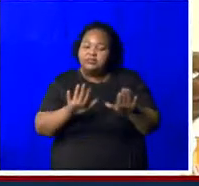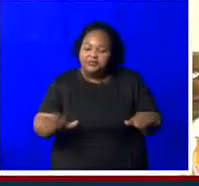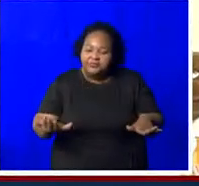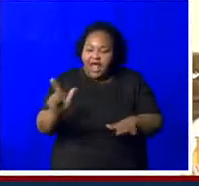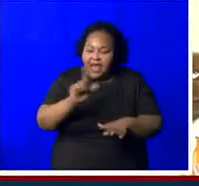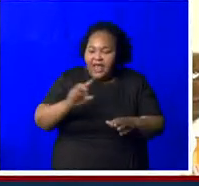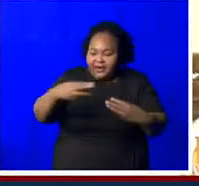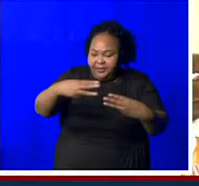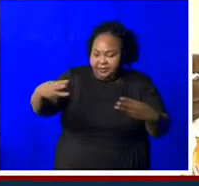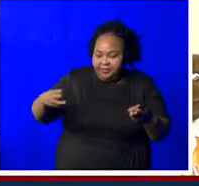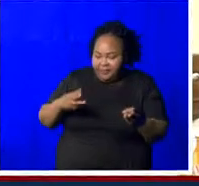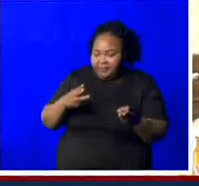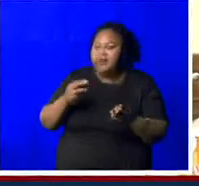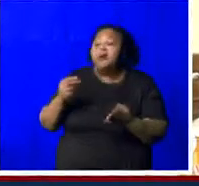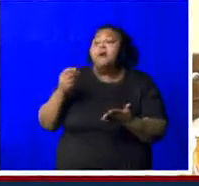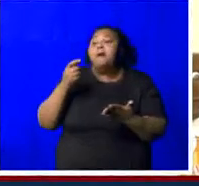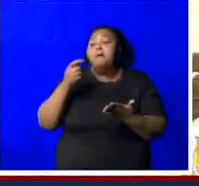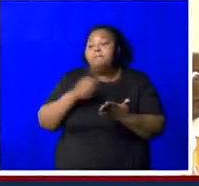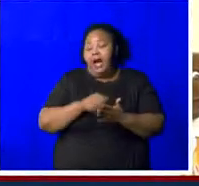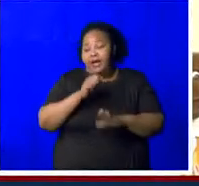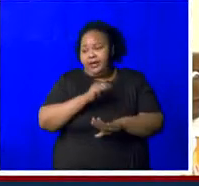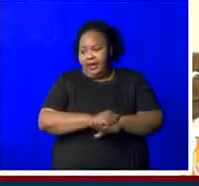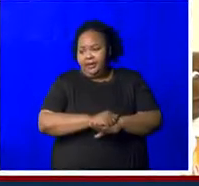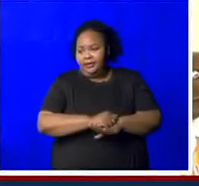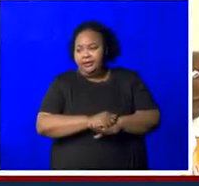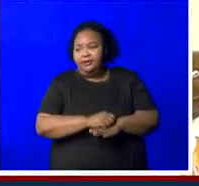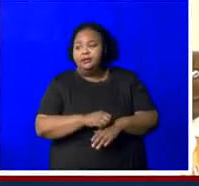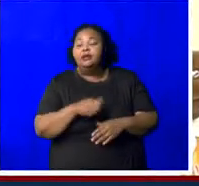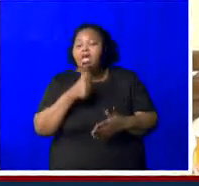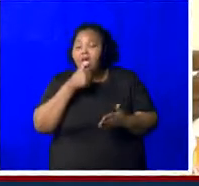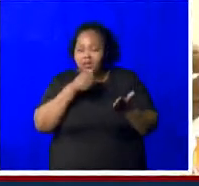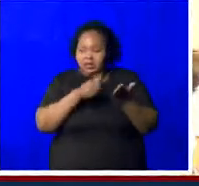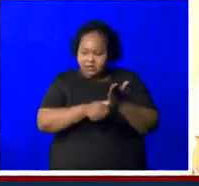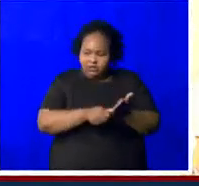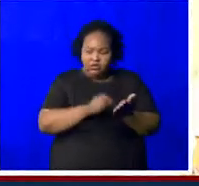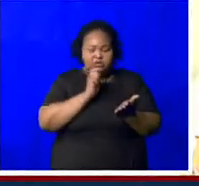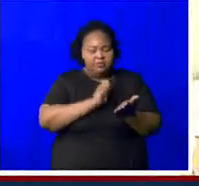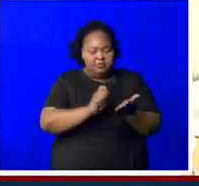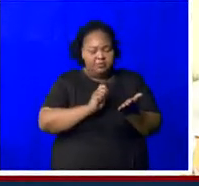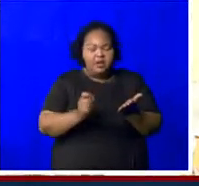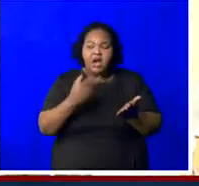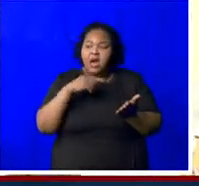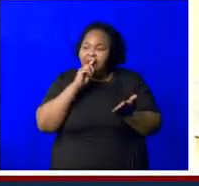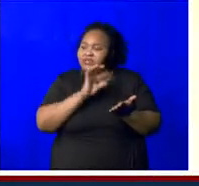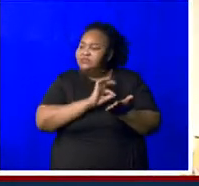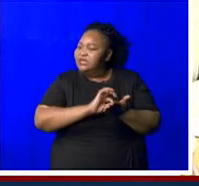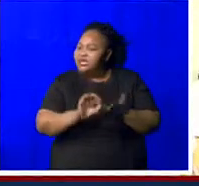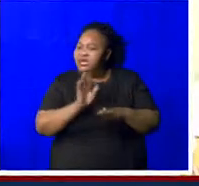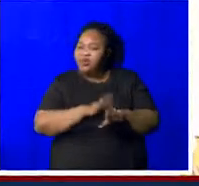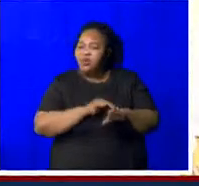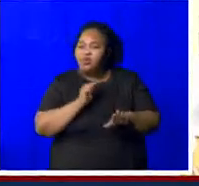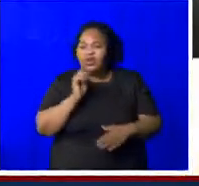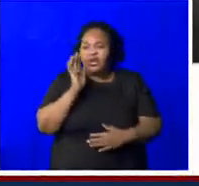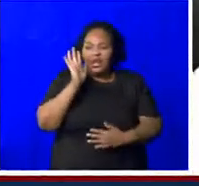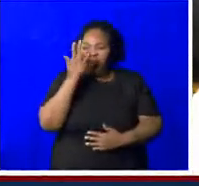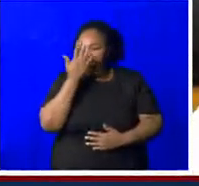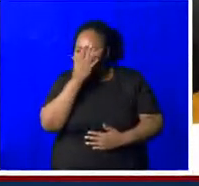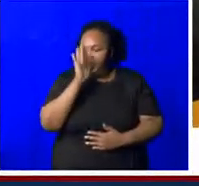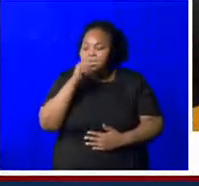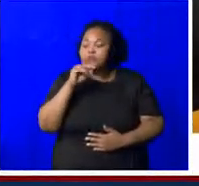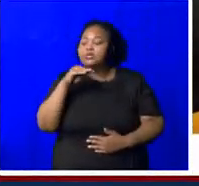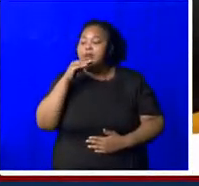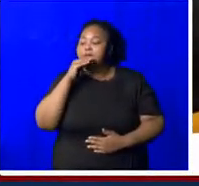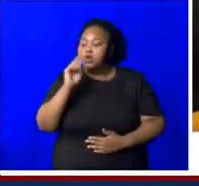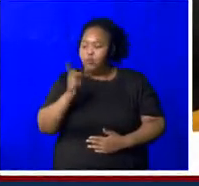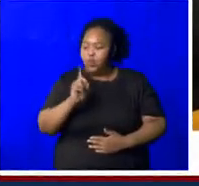yola. Pagule pingatile tinye. Tia palwa tona kutu ati. Kakri gashle kutu. Tisho kutu. Corruption